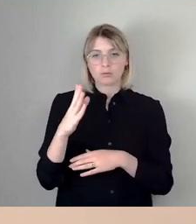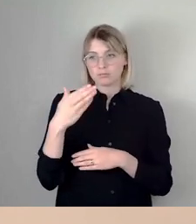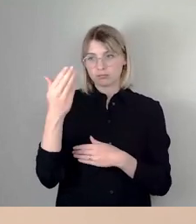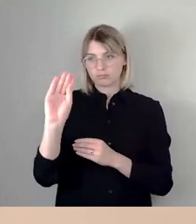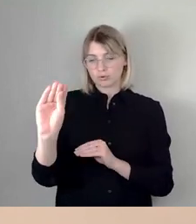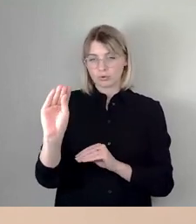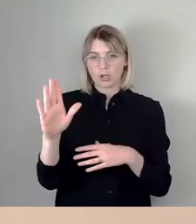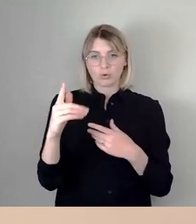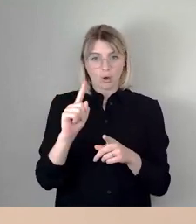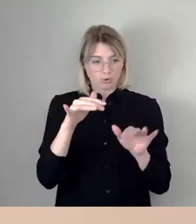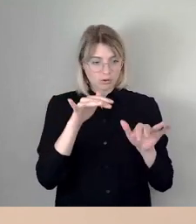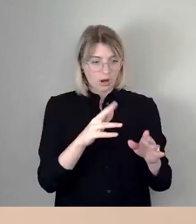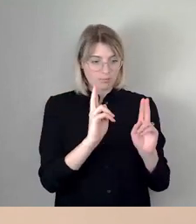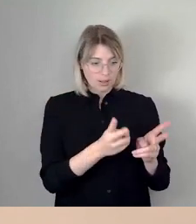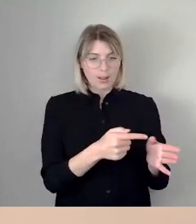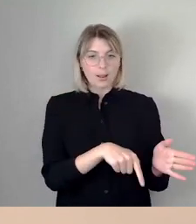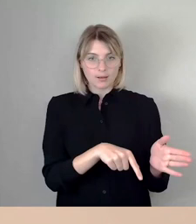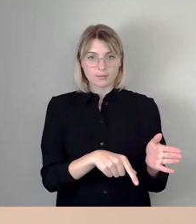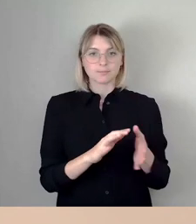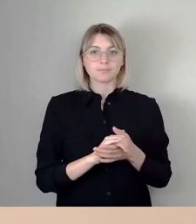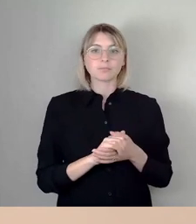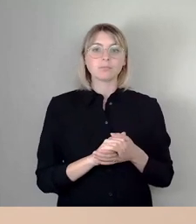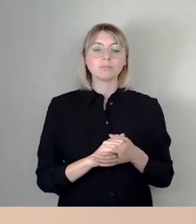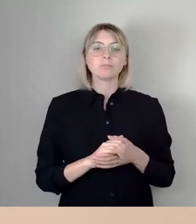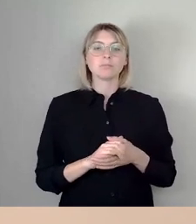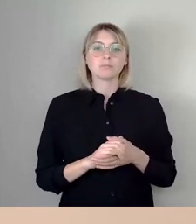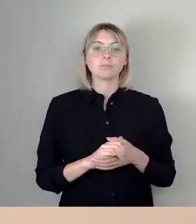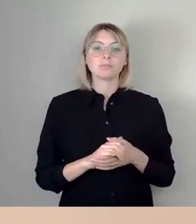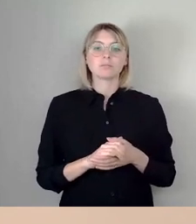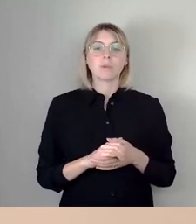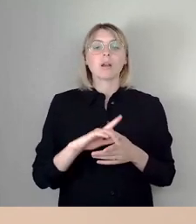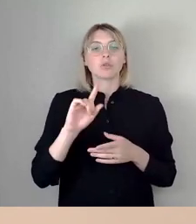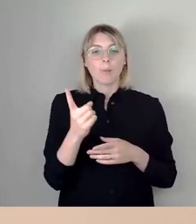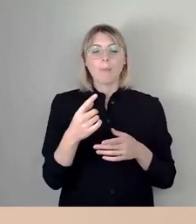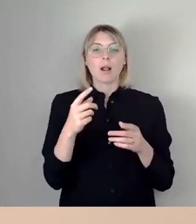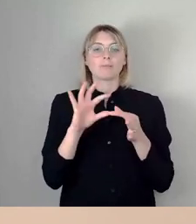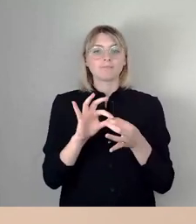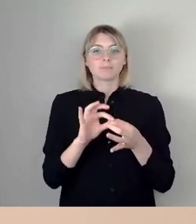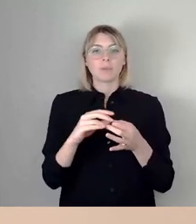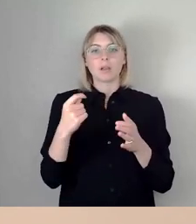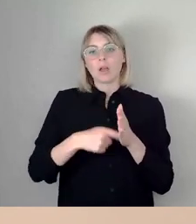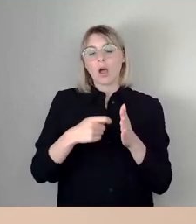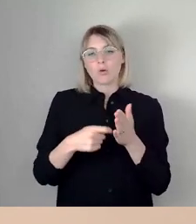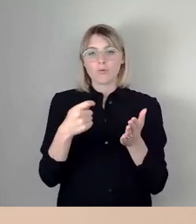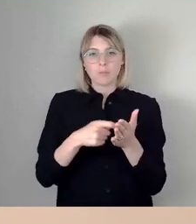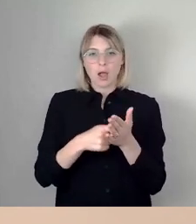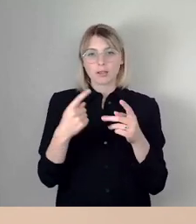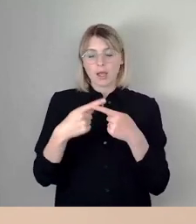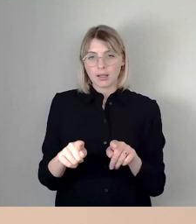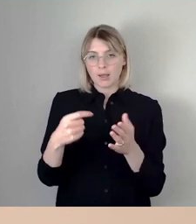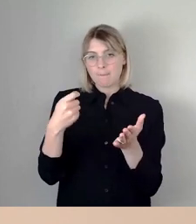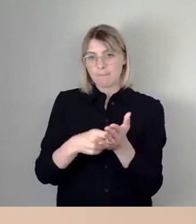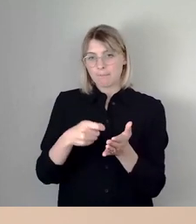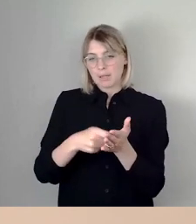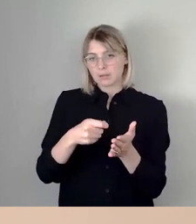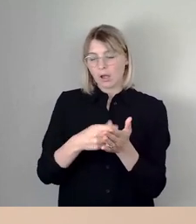wo wir sozusagen hinsichtlich des Kaufpreises in Beschlusspunkt 1 einen anderen Betrag einsetzen wollten.